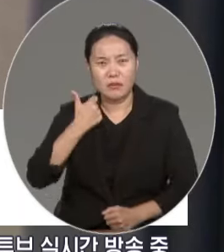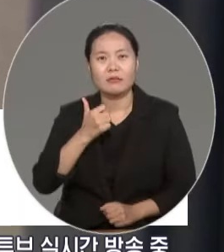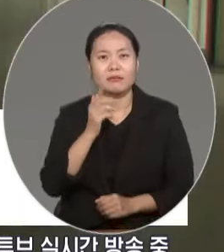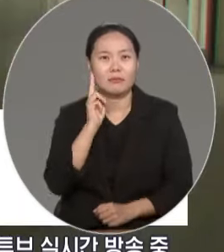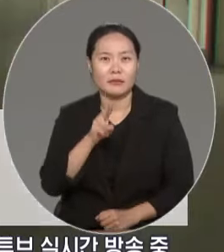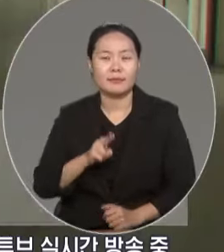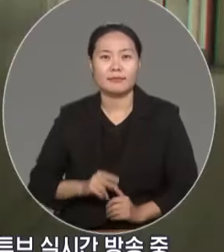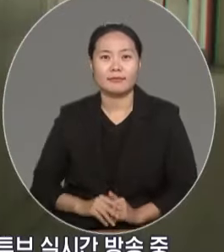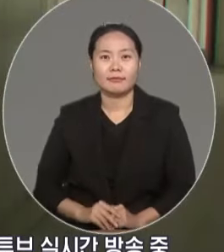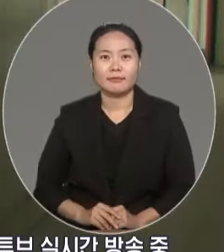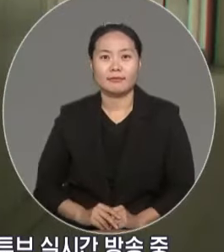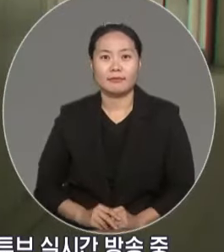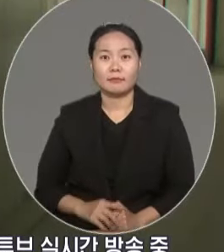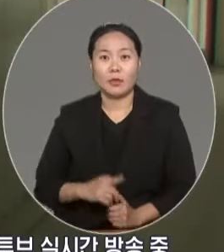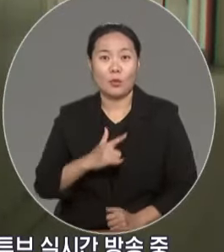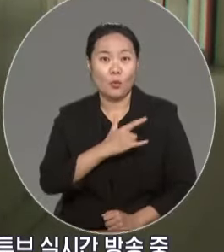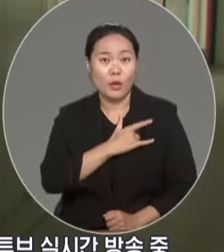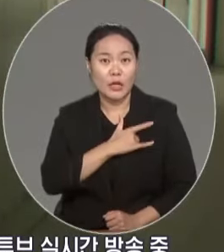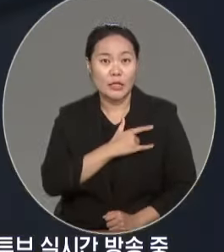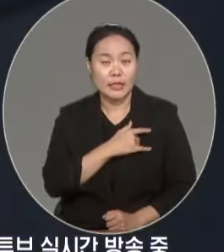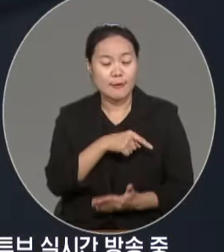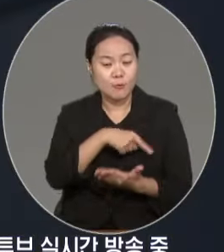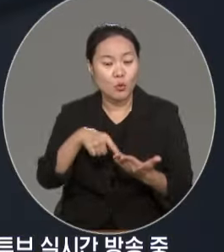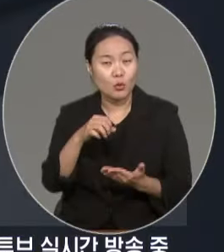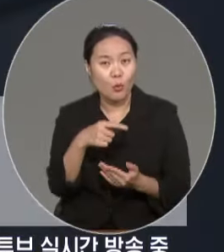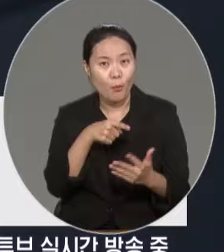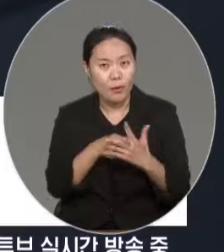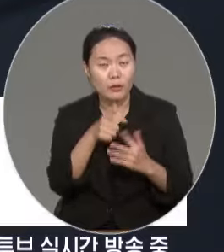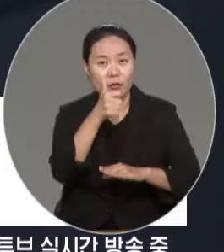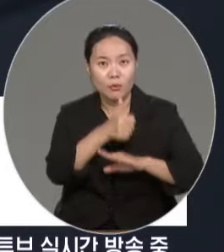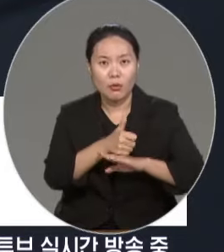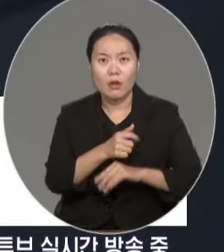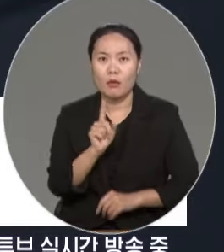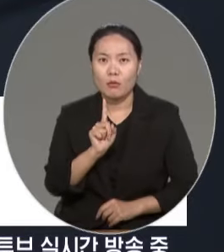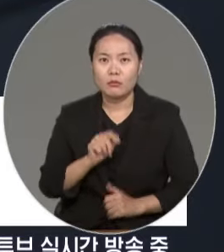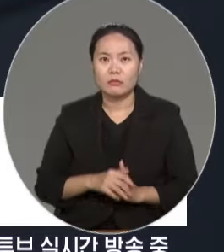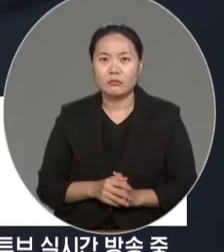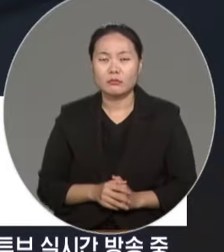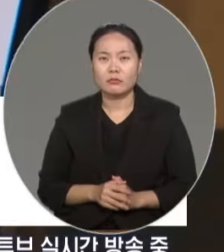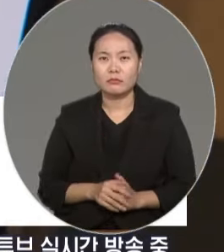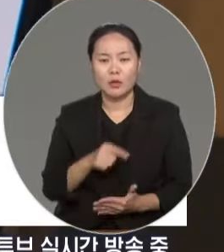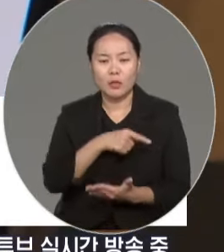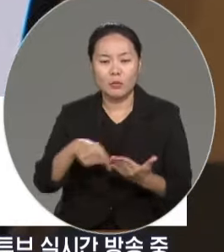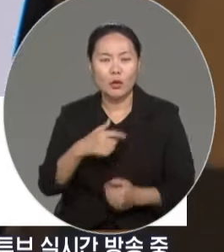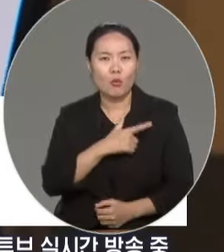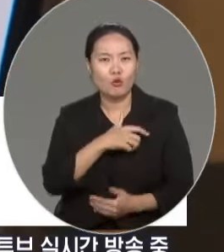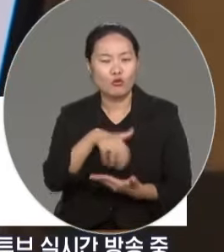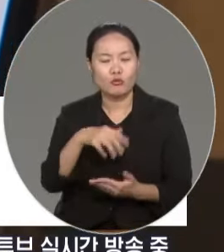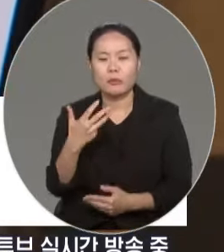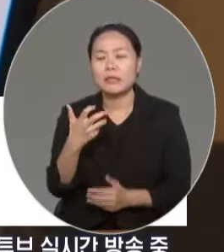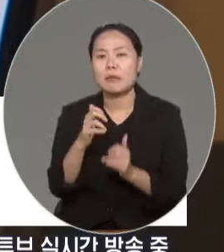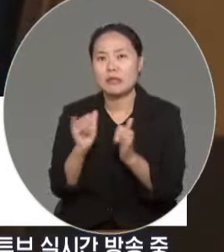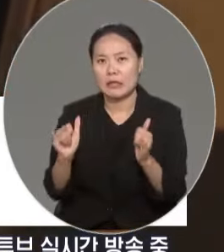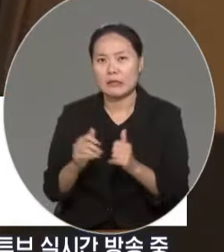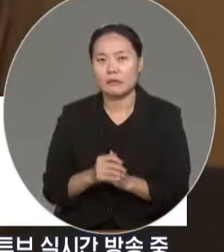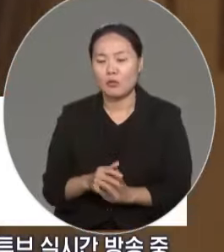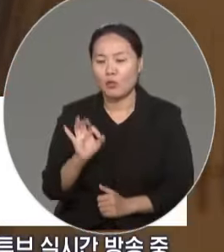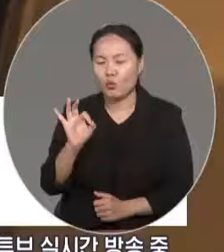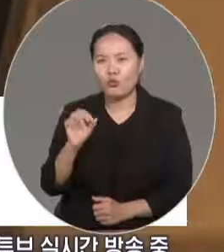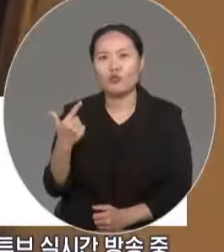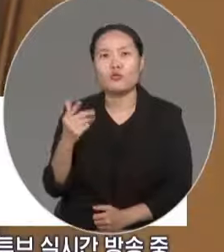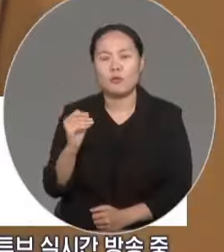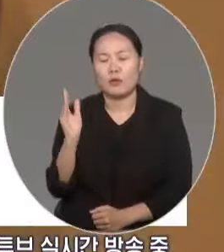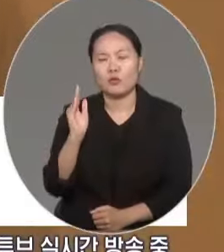나고. 회원들이 자체적으로 피해 규모를 파악한 결과 현재까지 피해 회원은 80여 명,